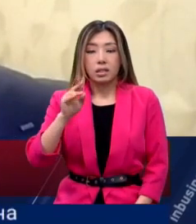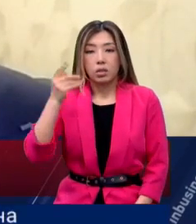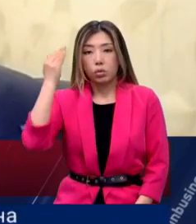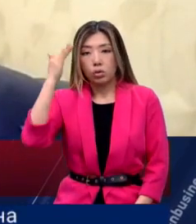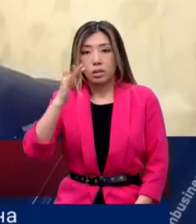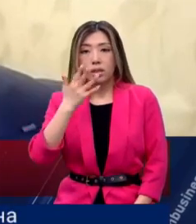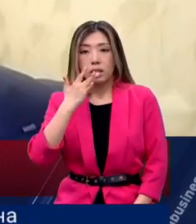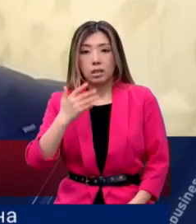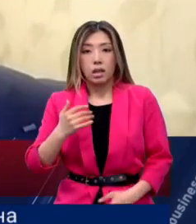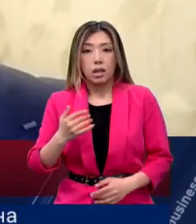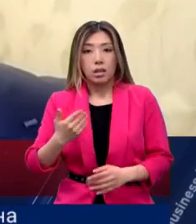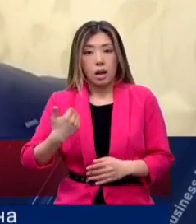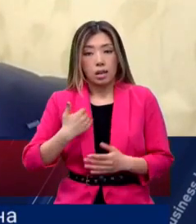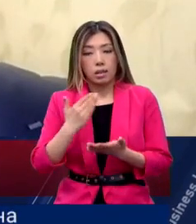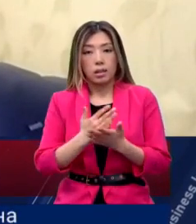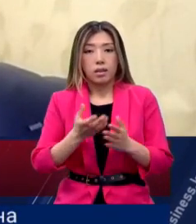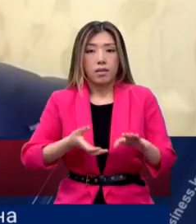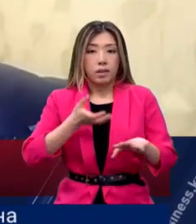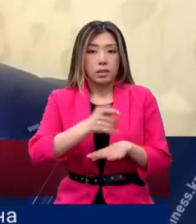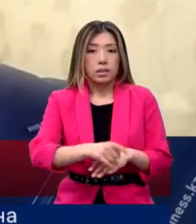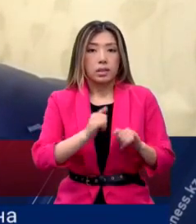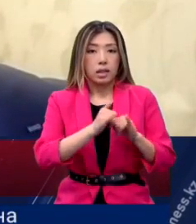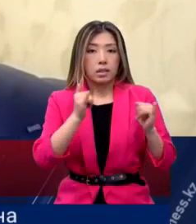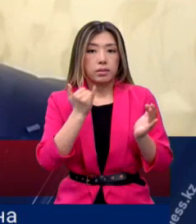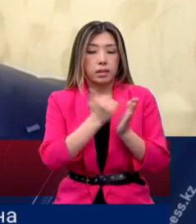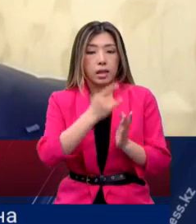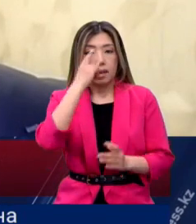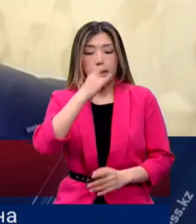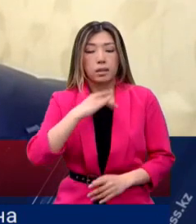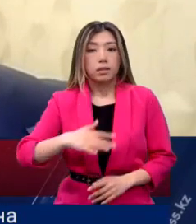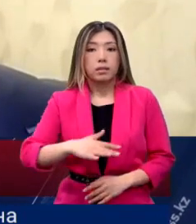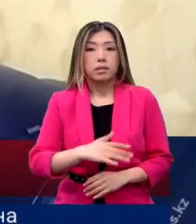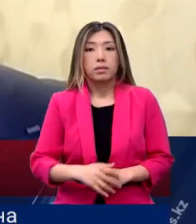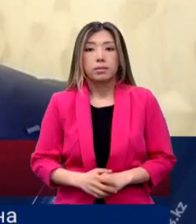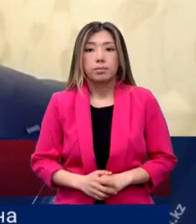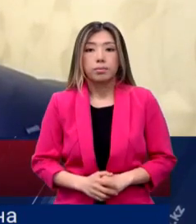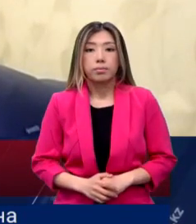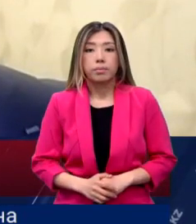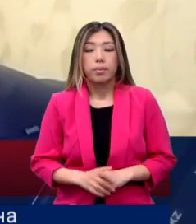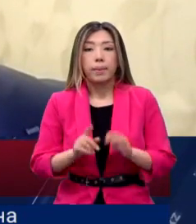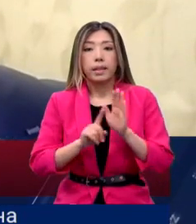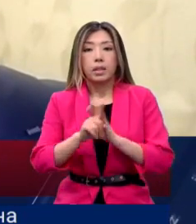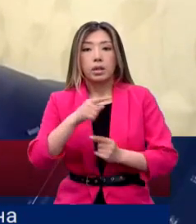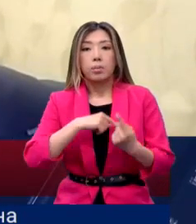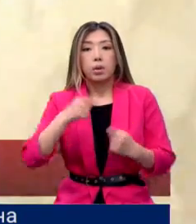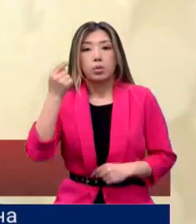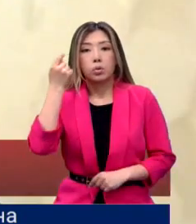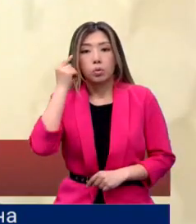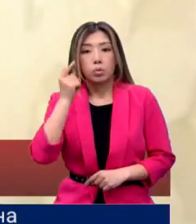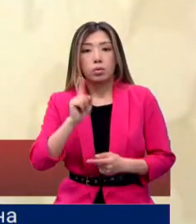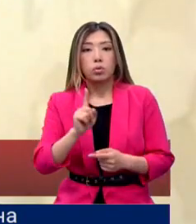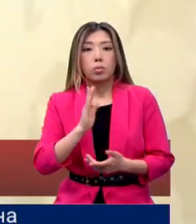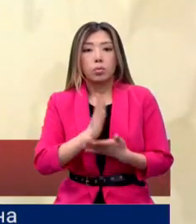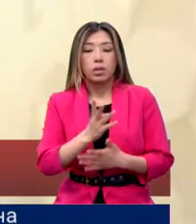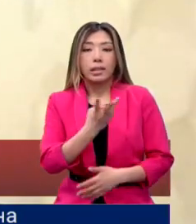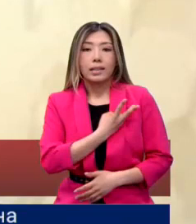считаете? Вы знаете, изначально мы думали и планировали, что инвестиционная привлекательность у нас повысится.